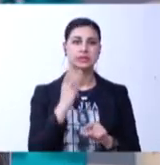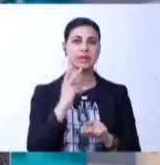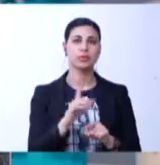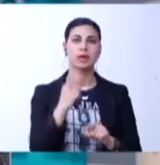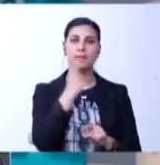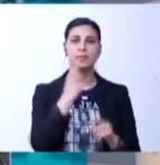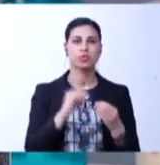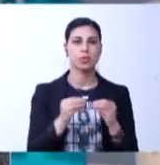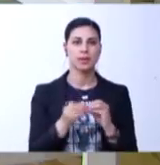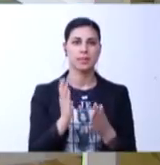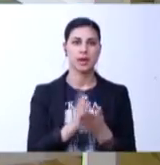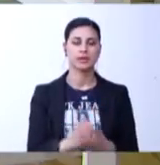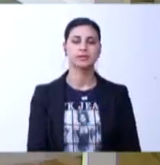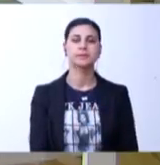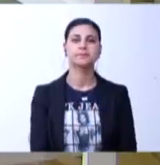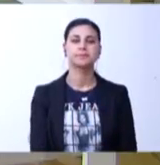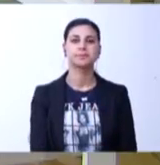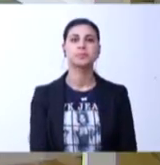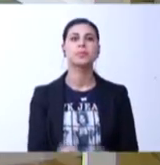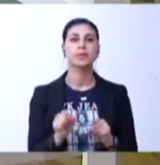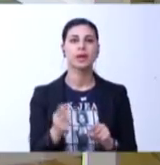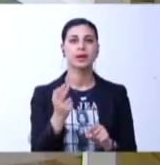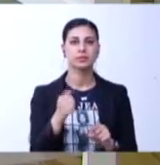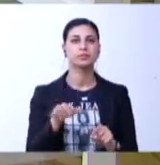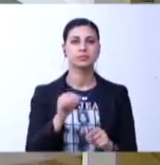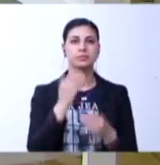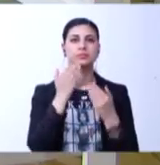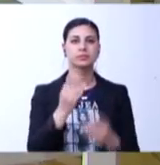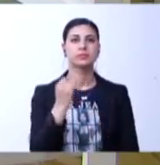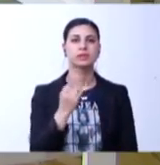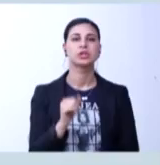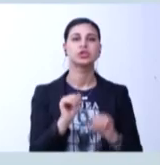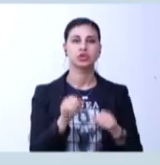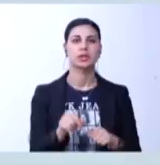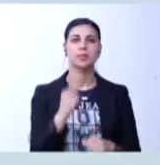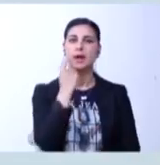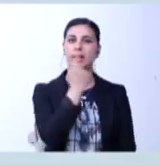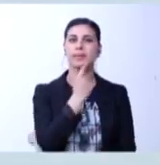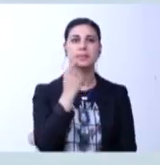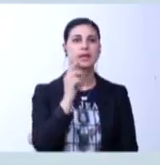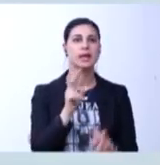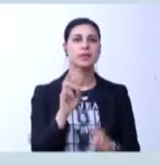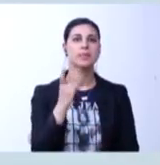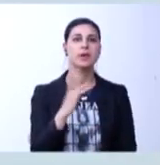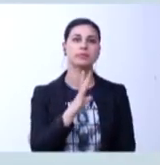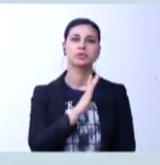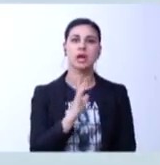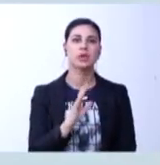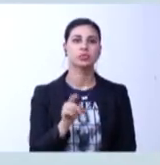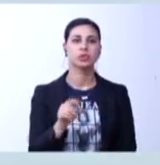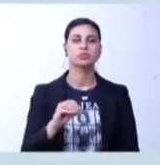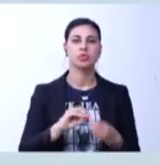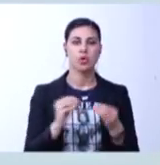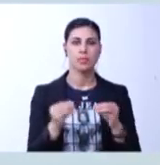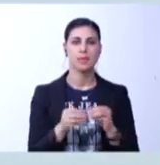გამოხატული ანომალია არის. ნინო, აქ ლოგიკურია გაშლის ასეთი კითხვა. შეიძლება სარძევე კბილების ფაზაში ბავშვს არ ქონდა თანკბილვის